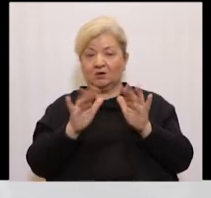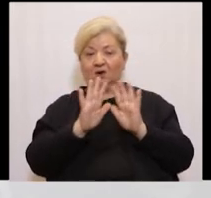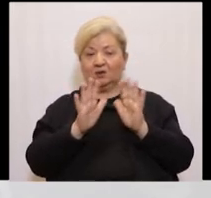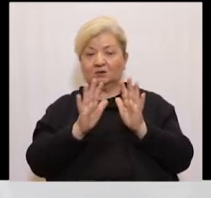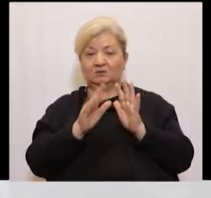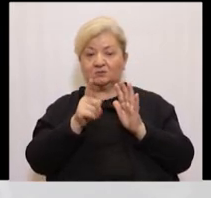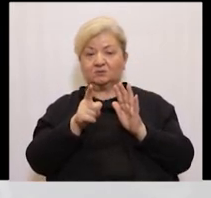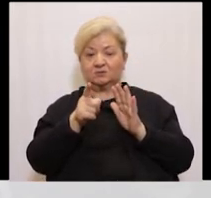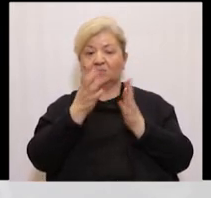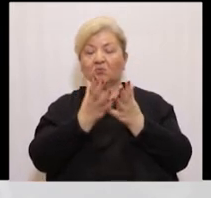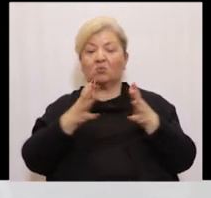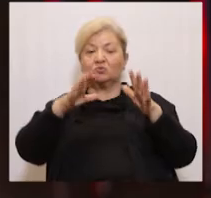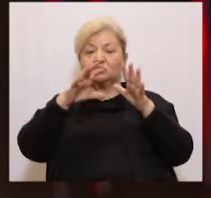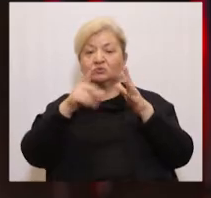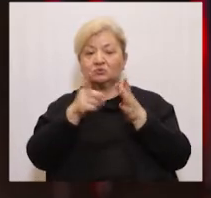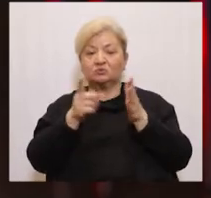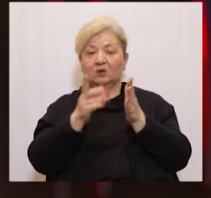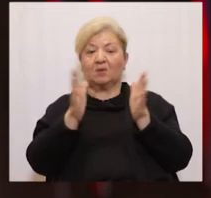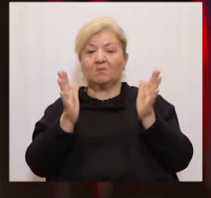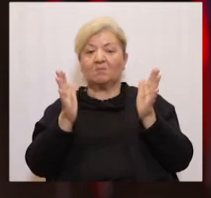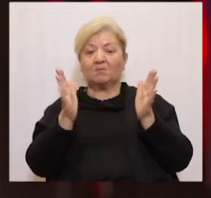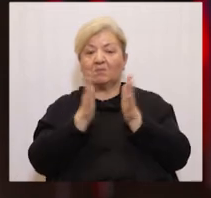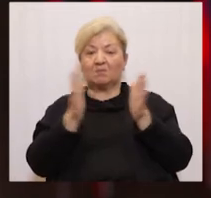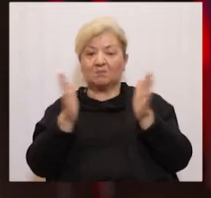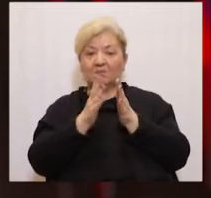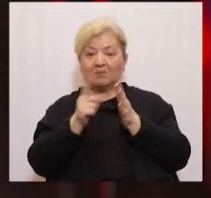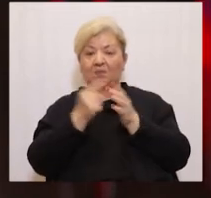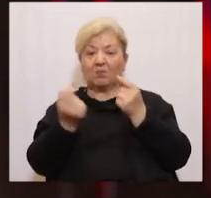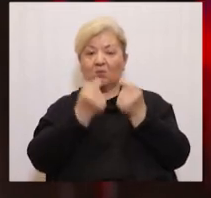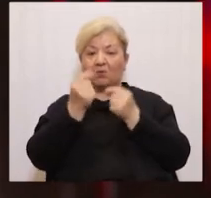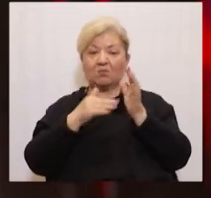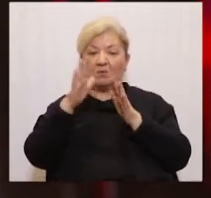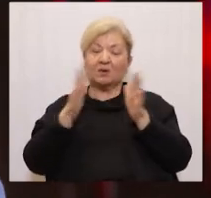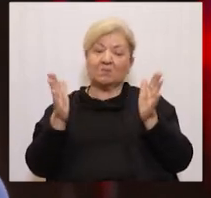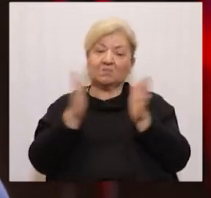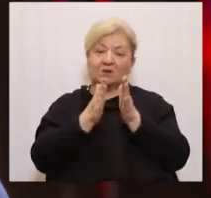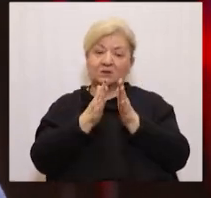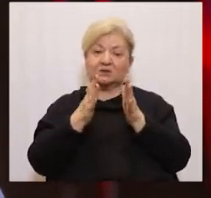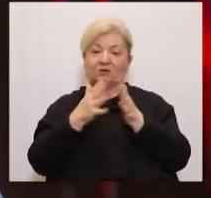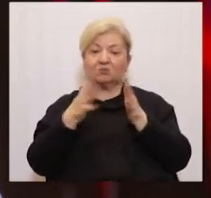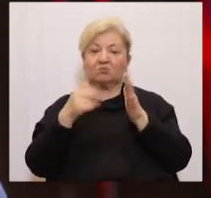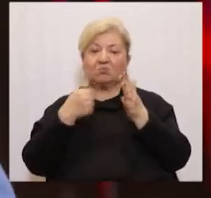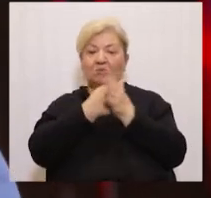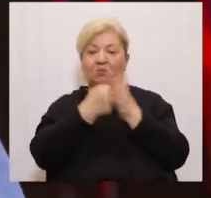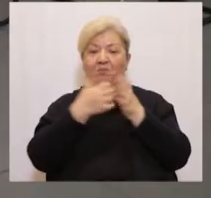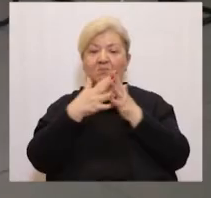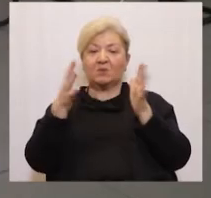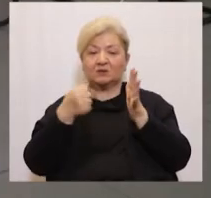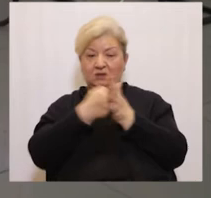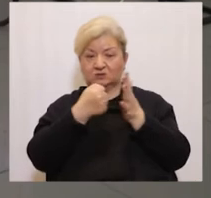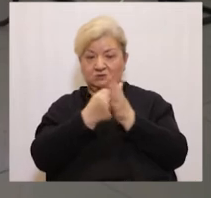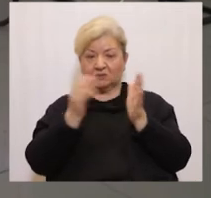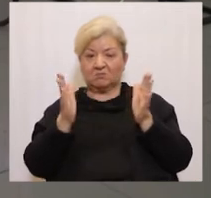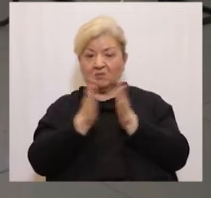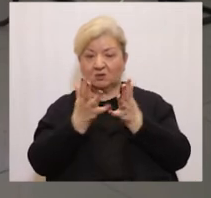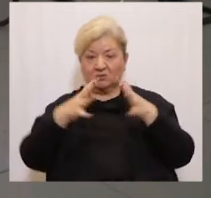ეხლა მოცულობის ერთეულზე მეტი მოლეკულა მოდის და ფართობის ერთეულს უფრო მეტი ეჯახება, ხო? ანუ